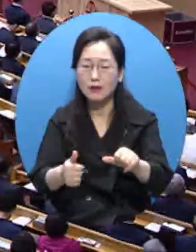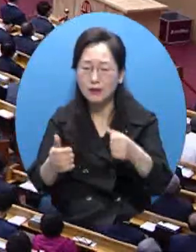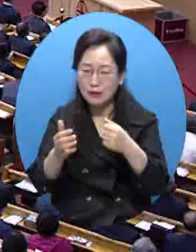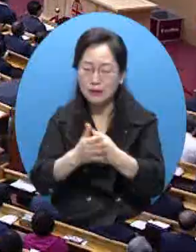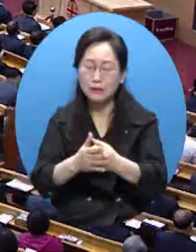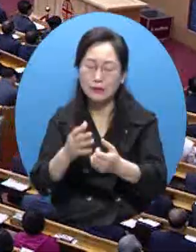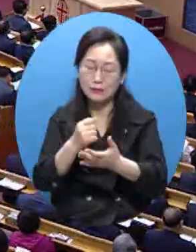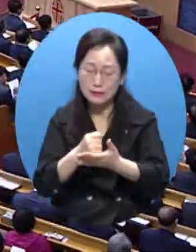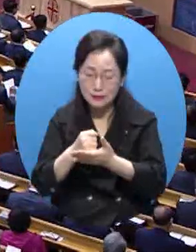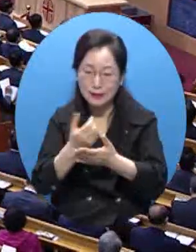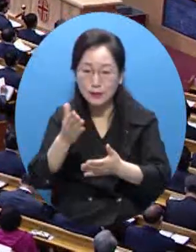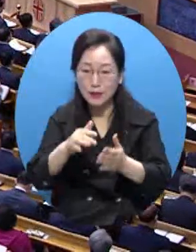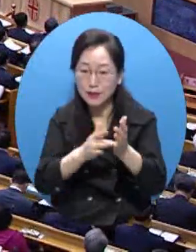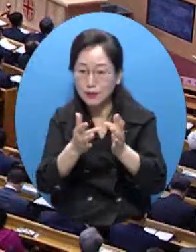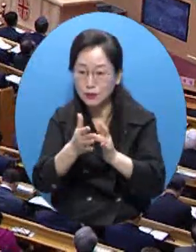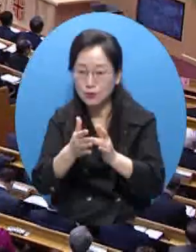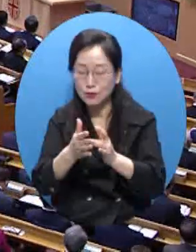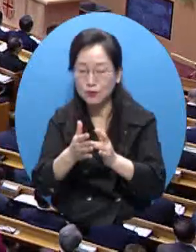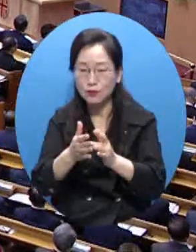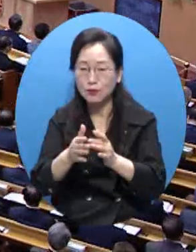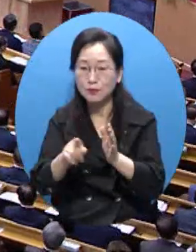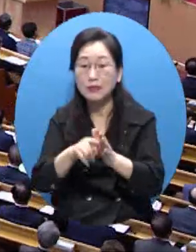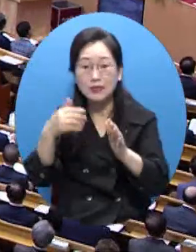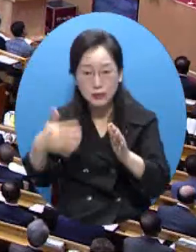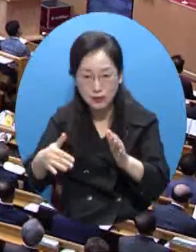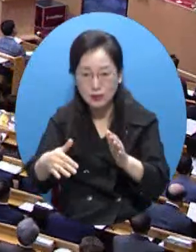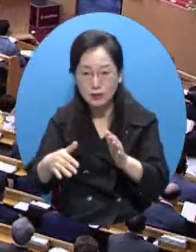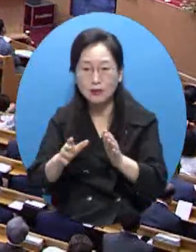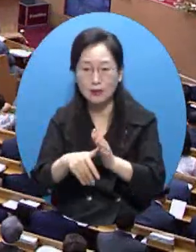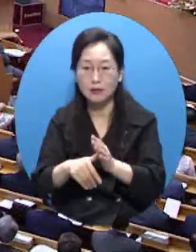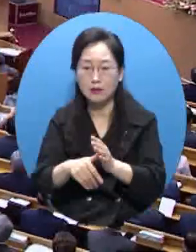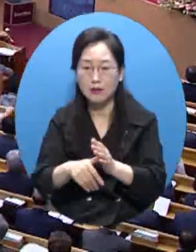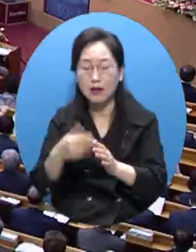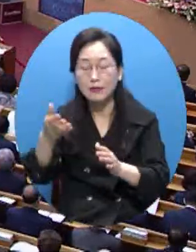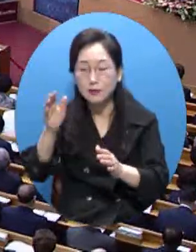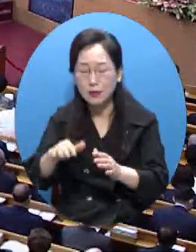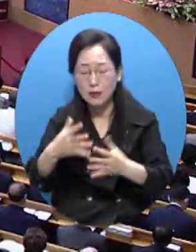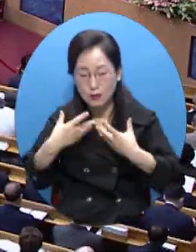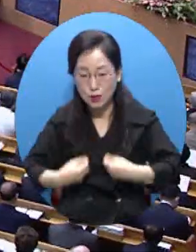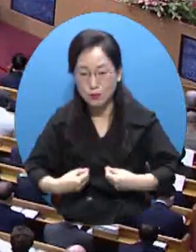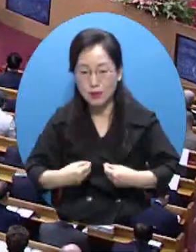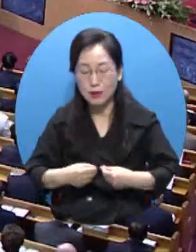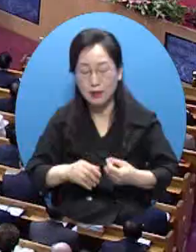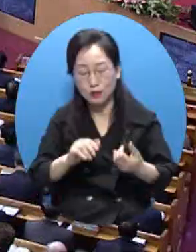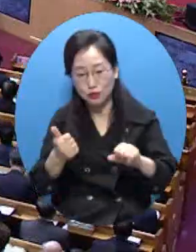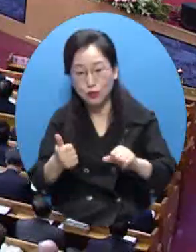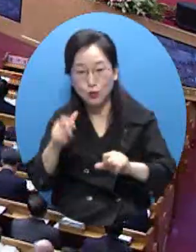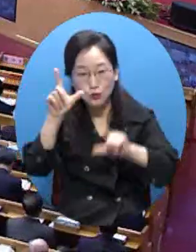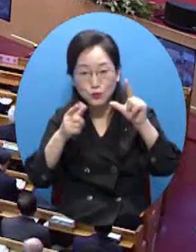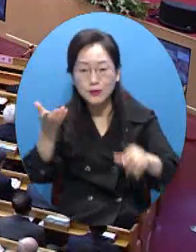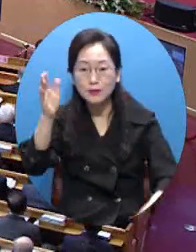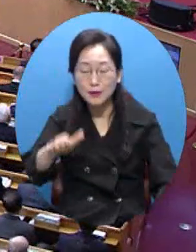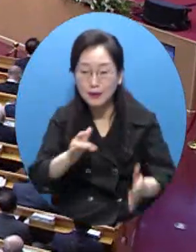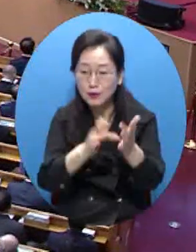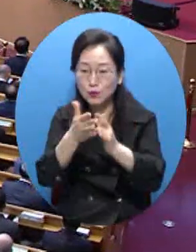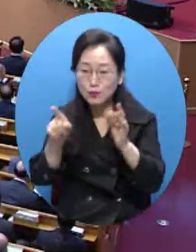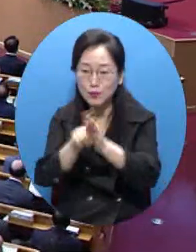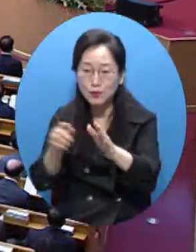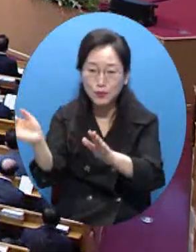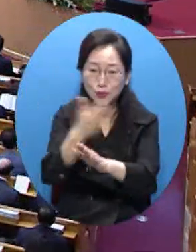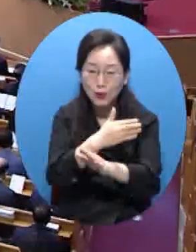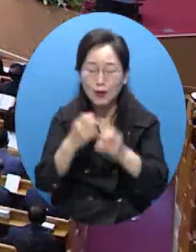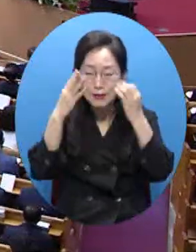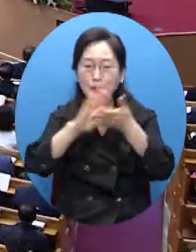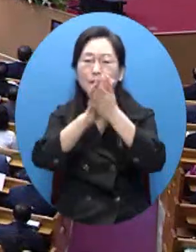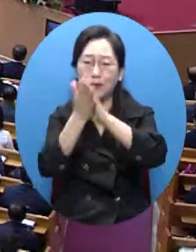죄의 결과로 우리가 다가온 모든 절망의 모습에 살고 있었지만은 예수를 믿음으로 말미암아 우리가 새 사람이 되었습니다.